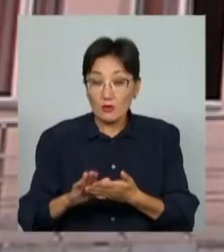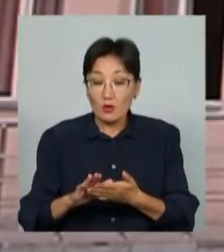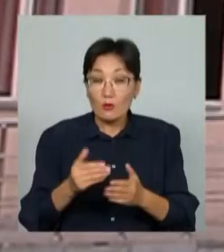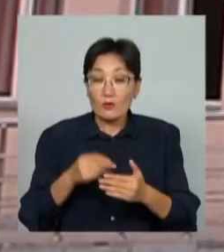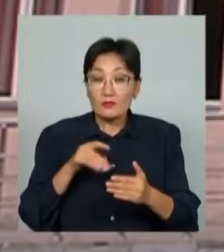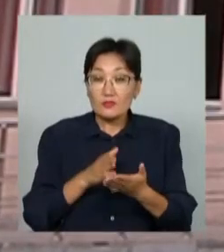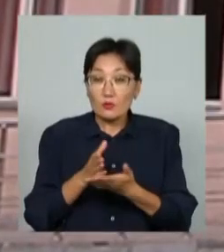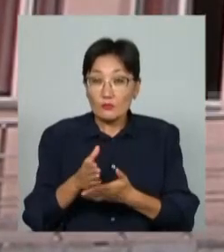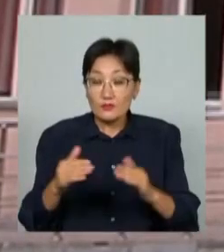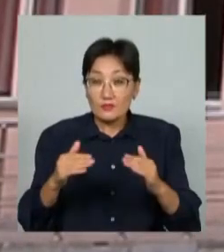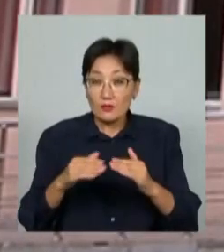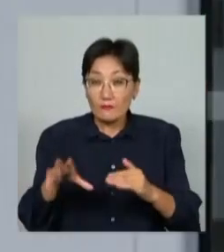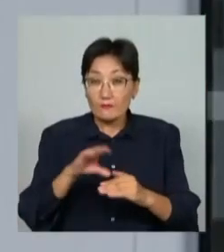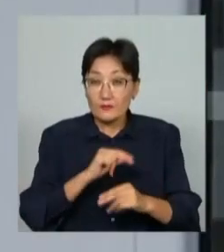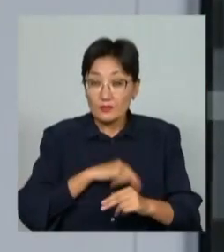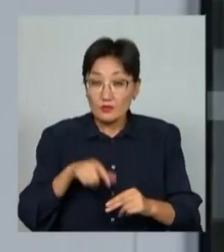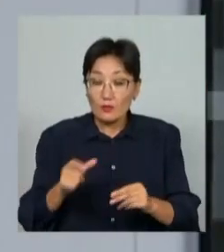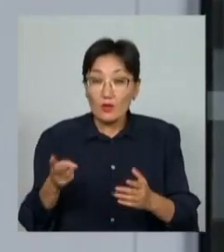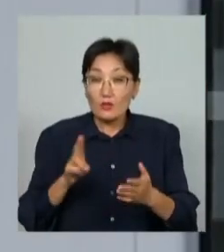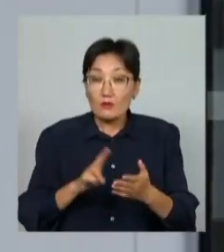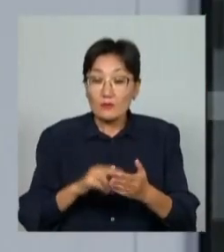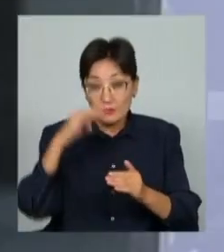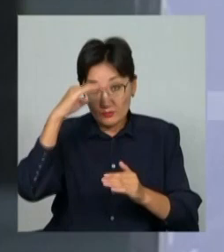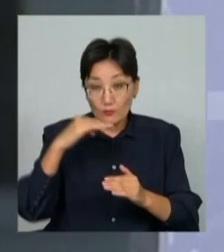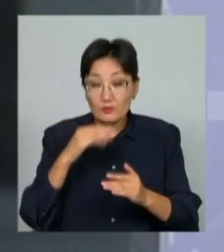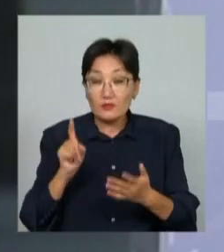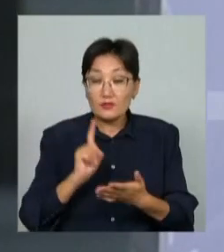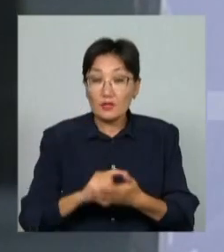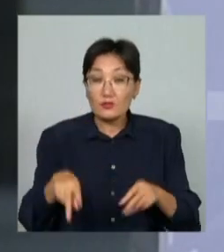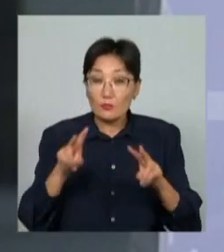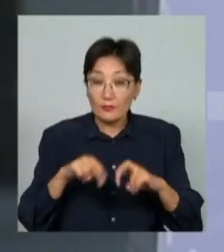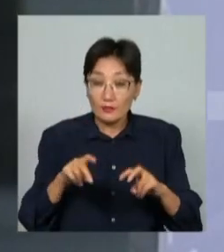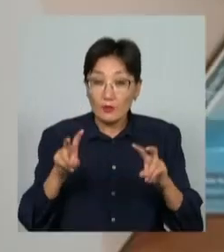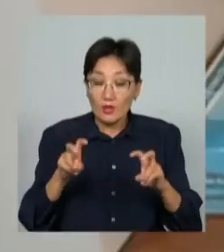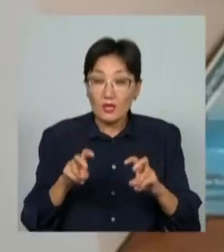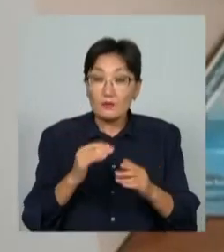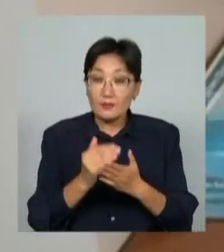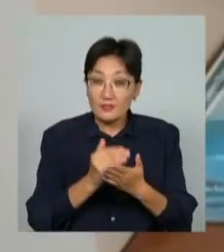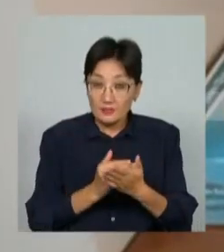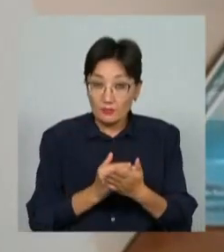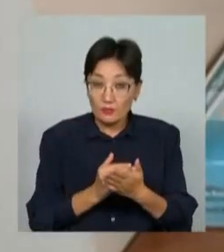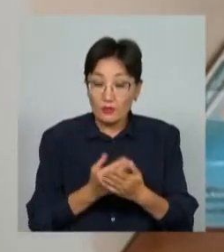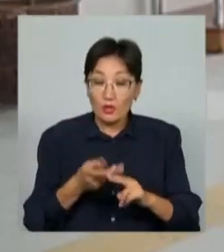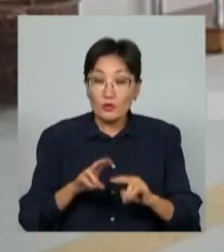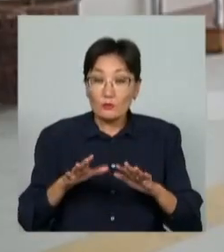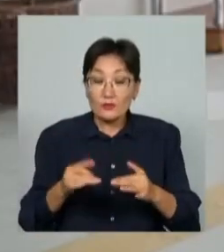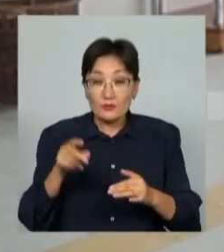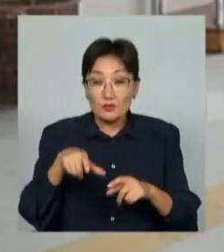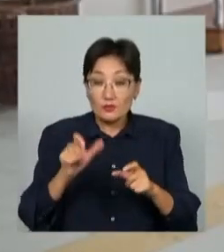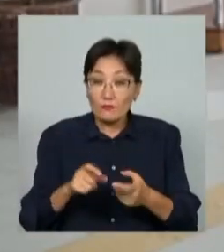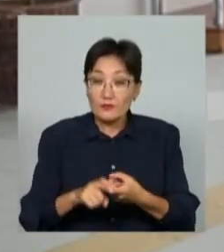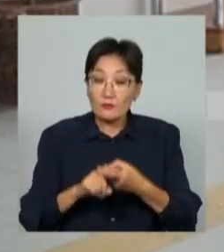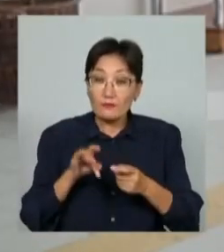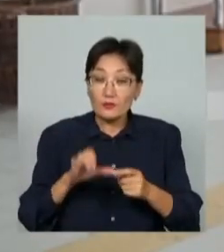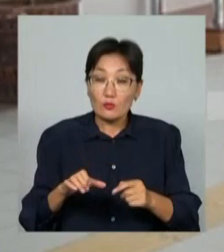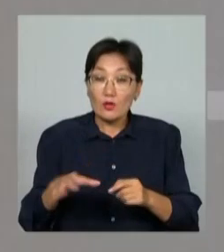чем зайти в здание, весь персонал школы, включая родителей, должны проверить свой статус по системе ОШИК. В случае, если кто-то из учеников заразится